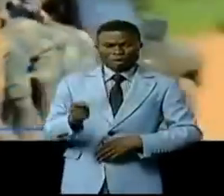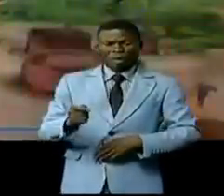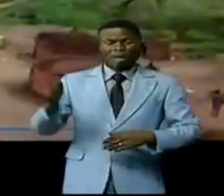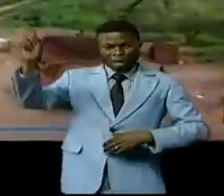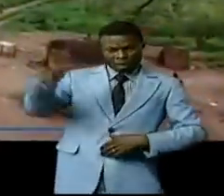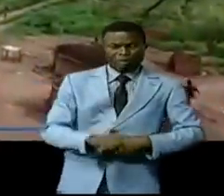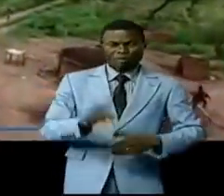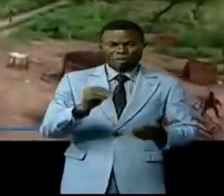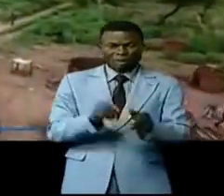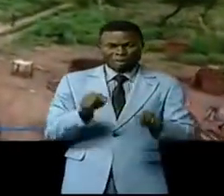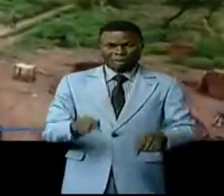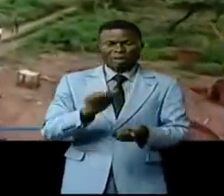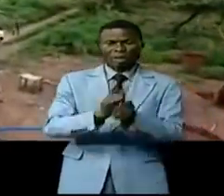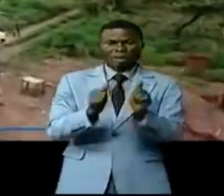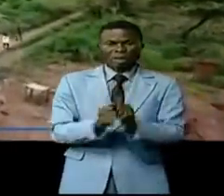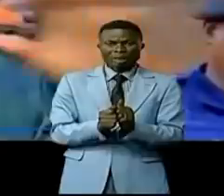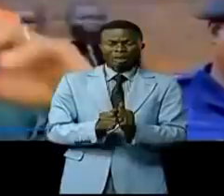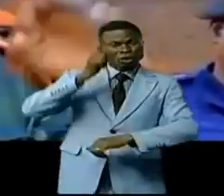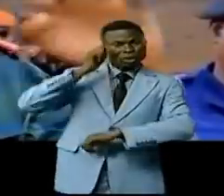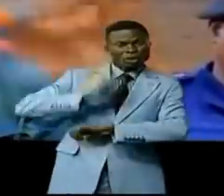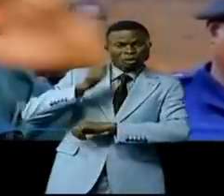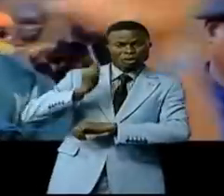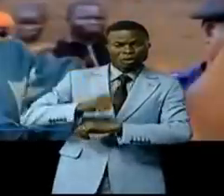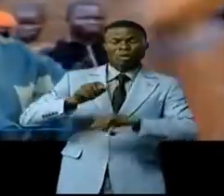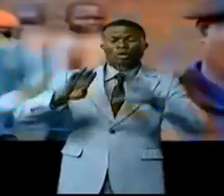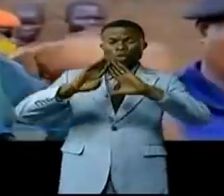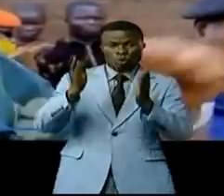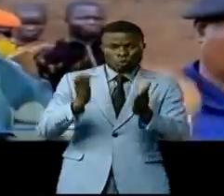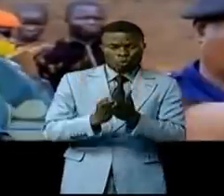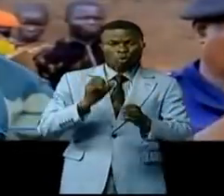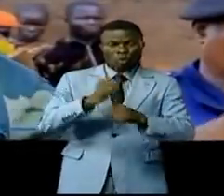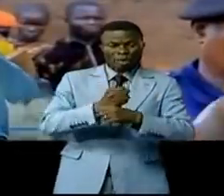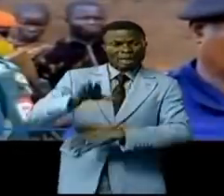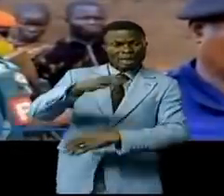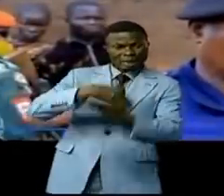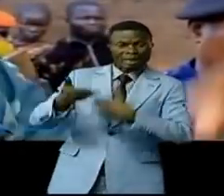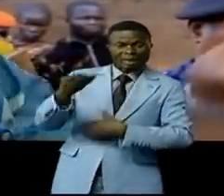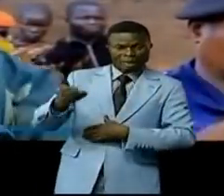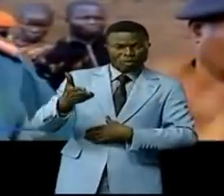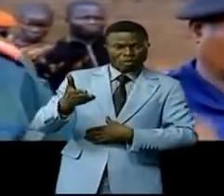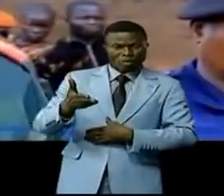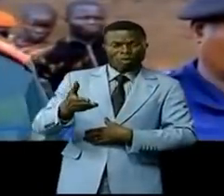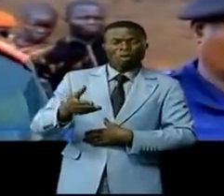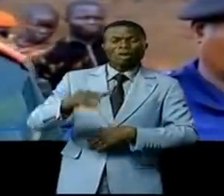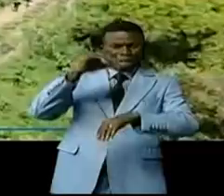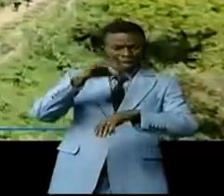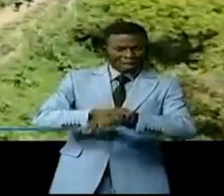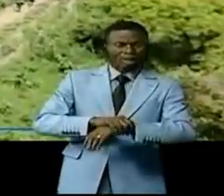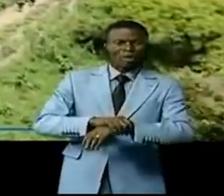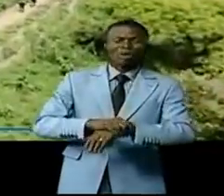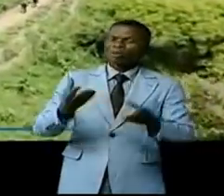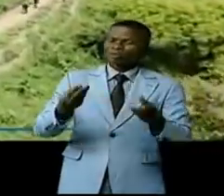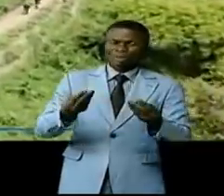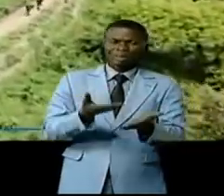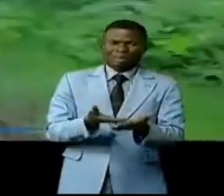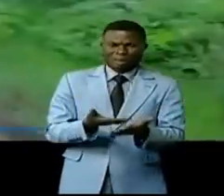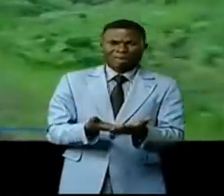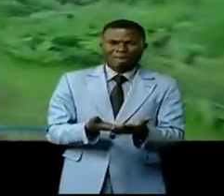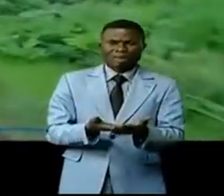venir. Et sur le plan de la justice, ceux qui ont été avec ces populations-là pour faire le désordre, on peut les appréhender facilement.